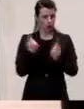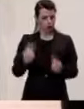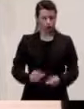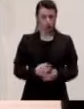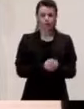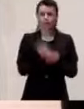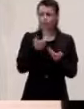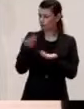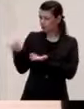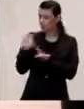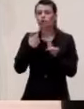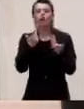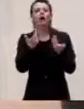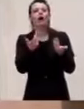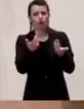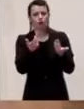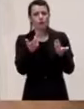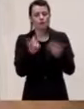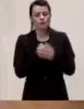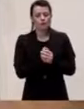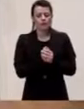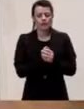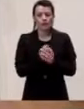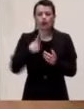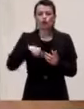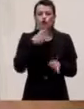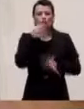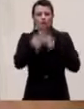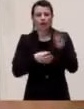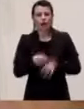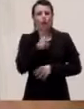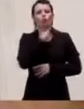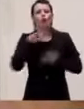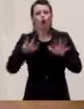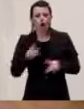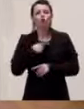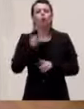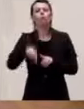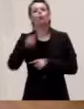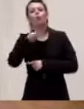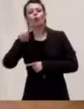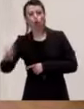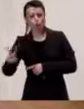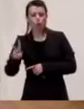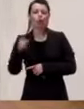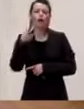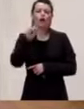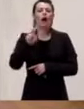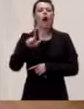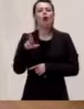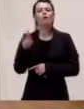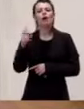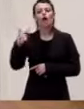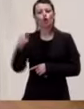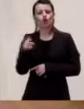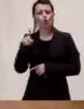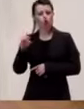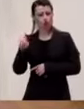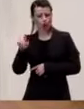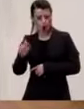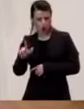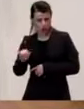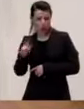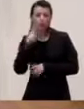Quindi è stato, abbiamo parlato del 118, dell'112, quindi Alberto Zoli, qual era la situazione e quindi